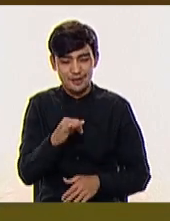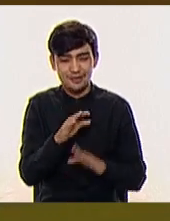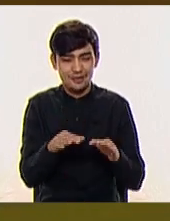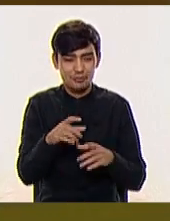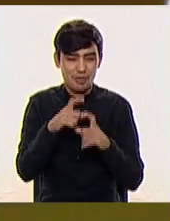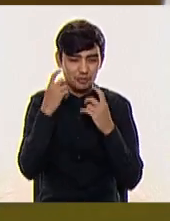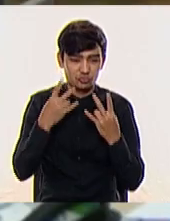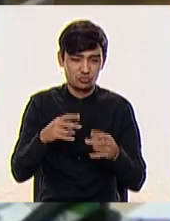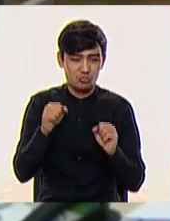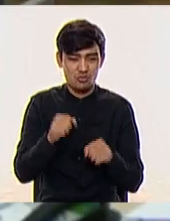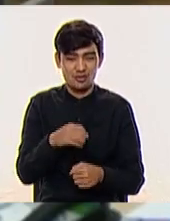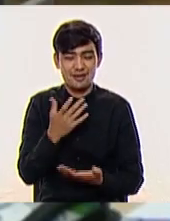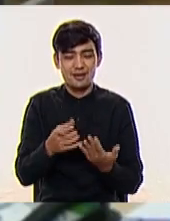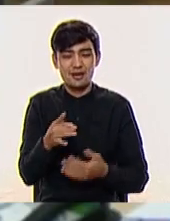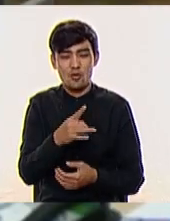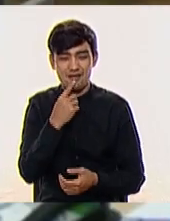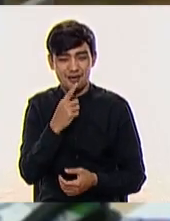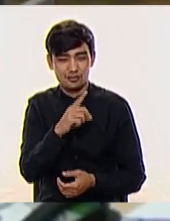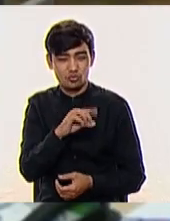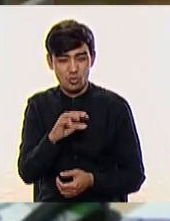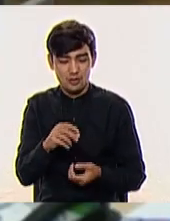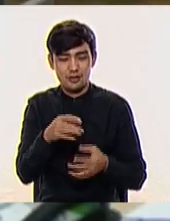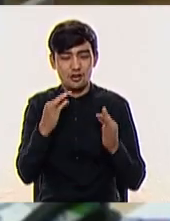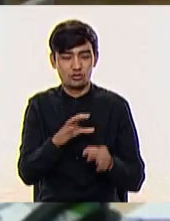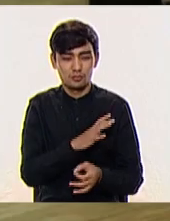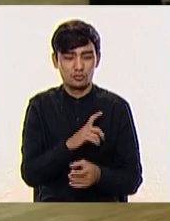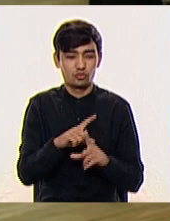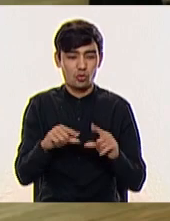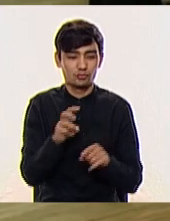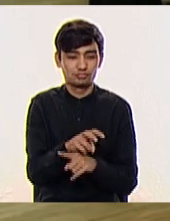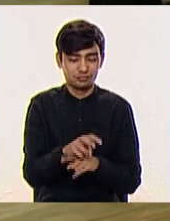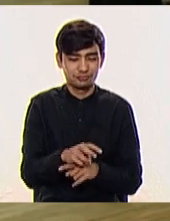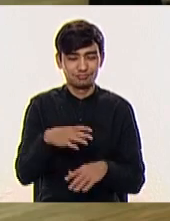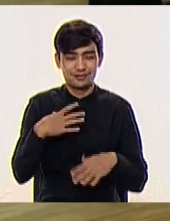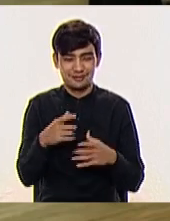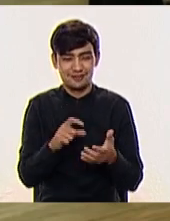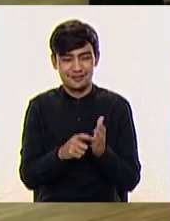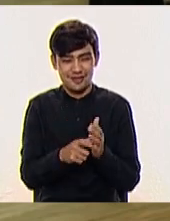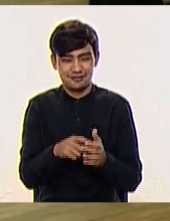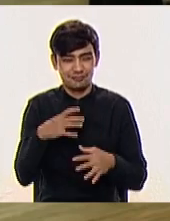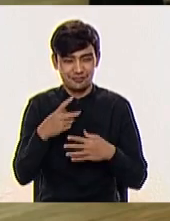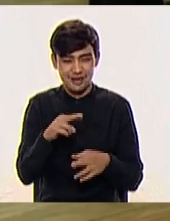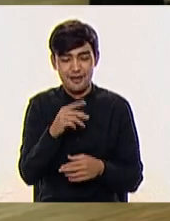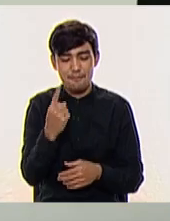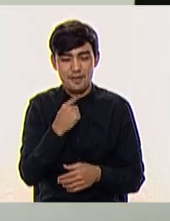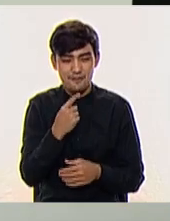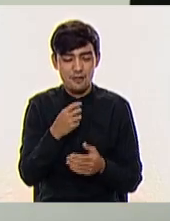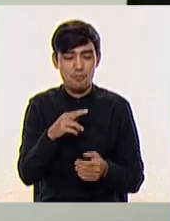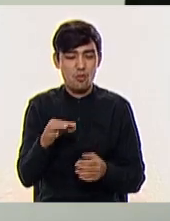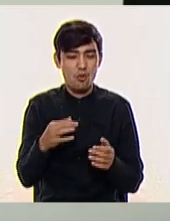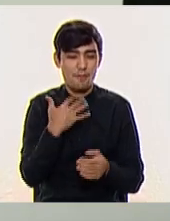не носить маски. В регионах красной зоны разрешено посещать школу подготовительным классом, ученикам с 1 по 5